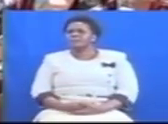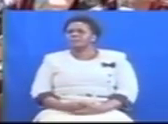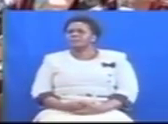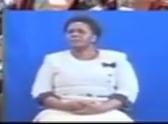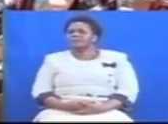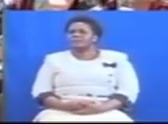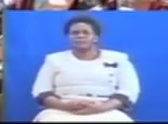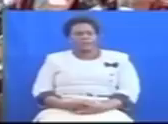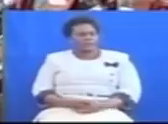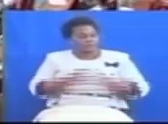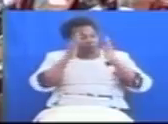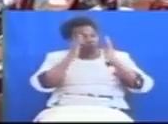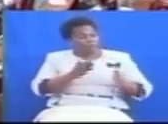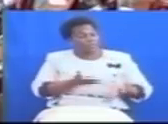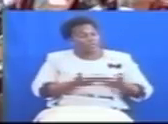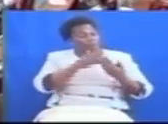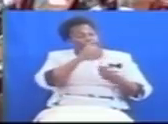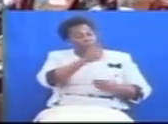Spika,